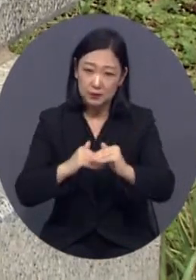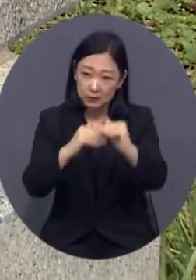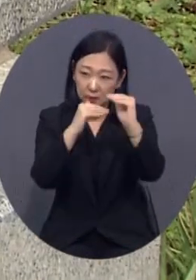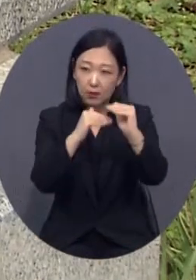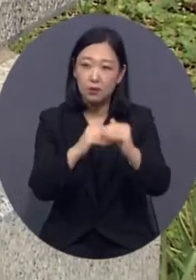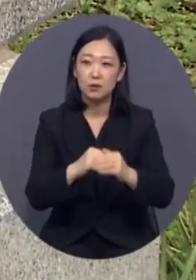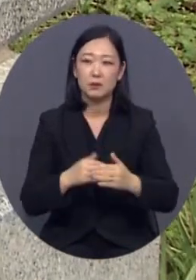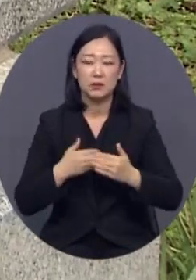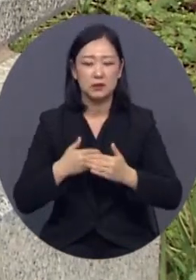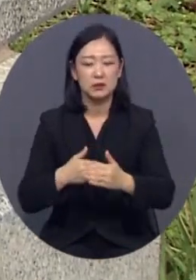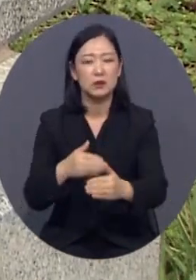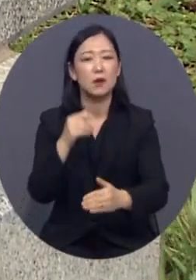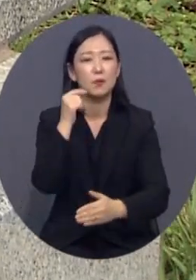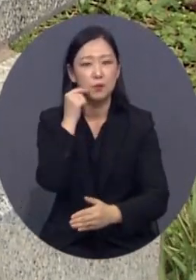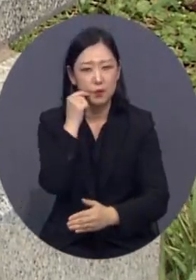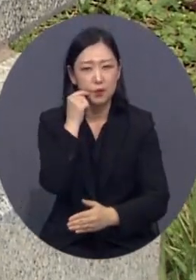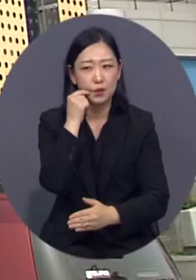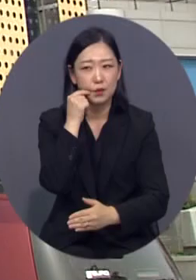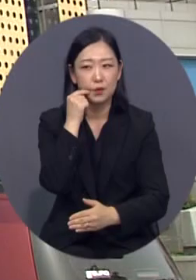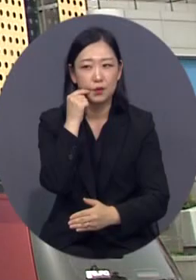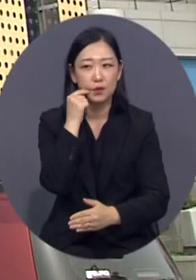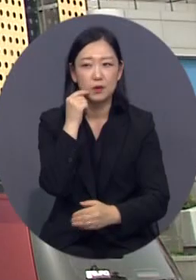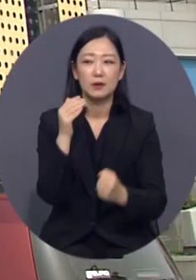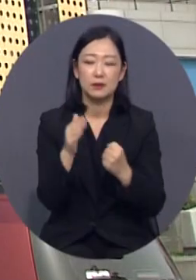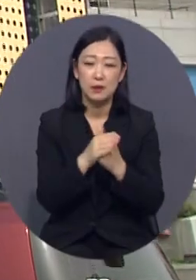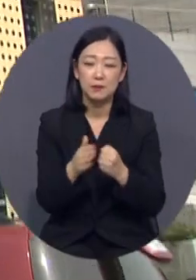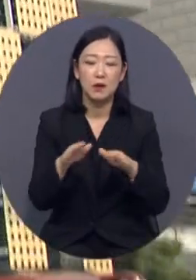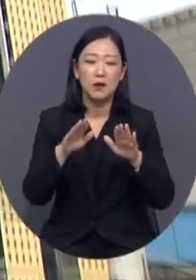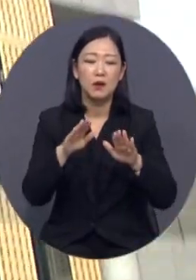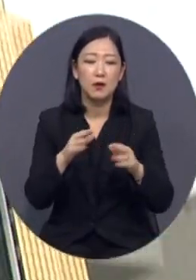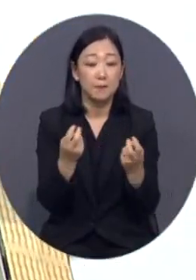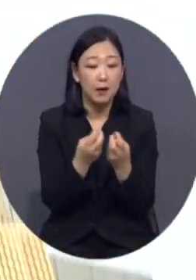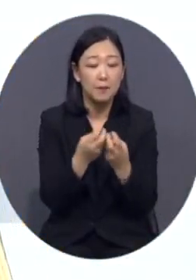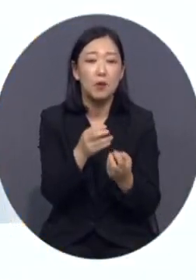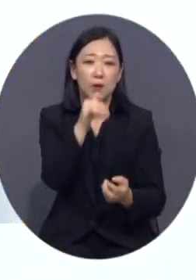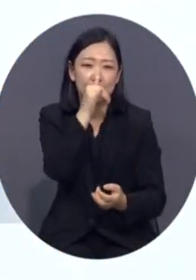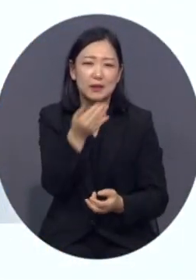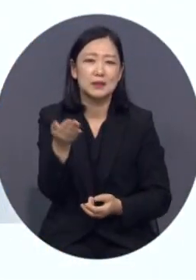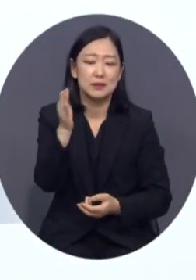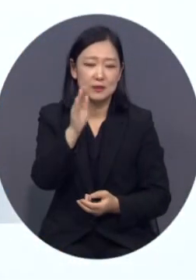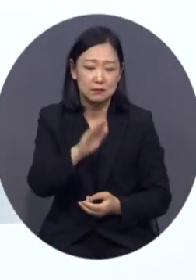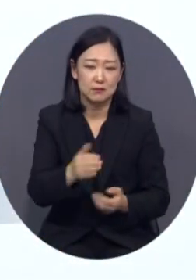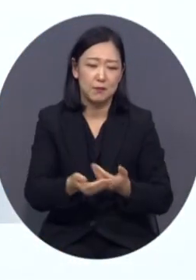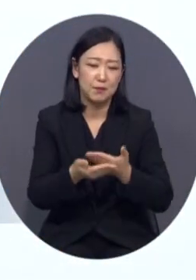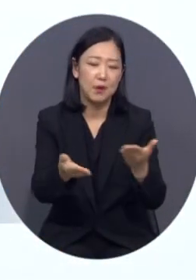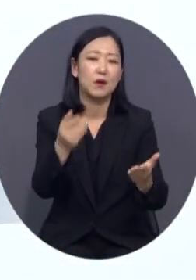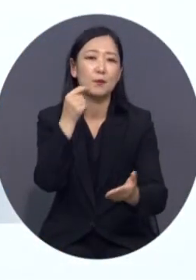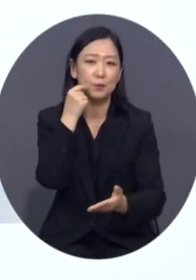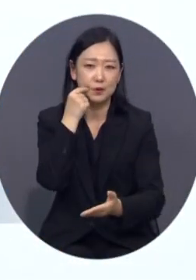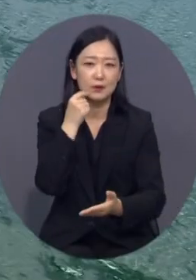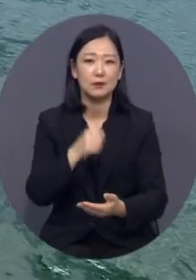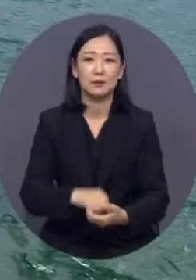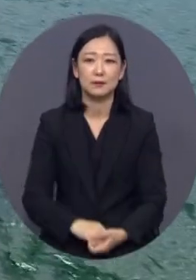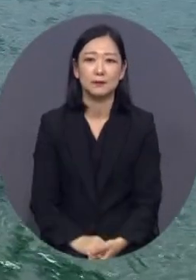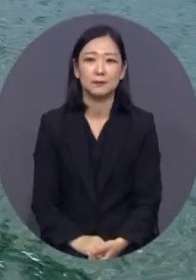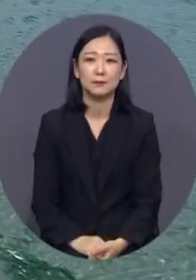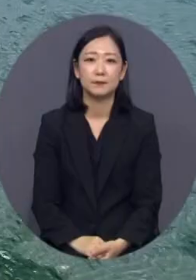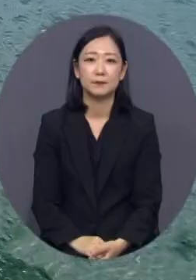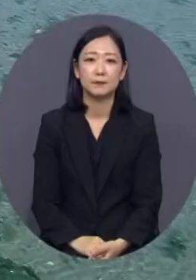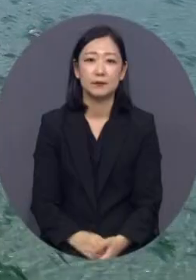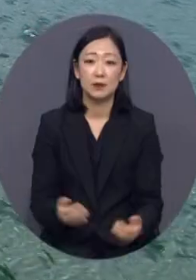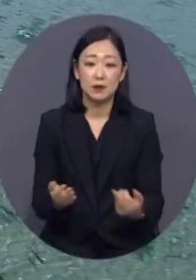지금 진행이 안 되는 부분 그래서 지금 실질적으로 방안은 말에 듣지만 이게 현실화되지 못하는